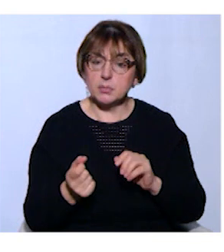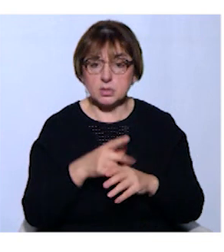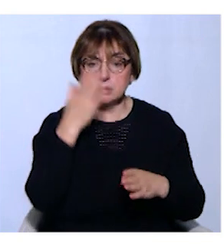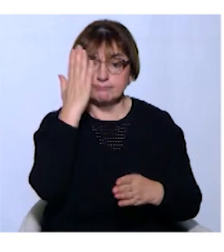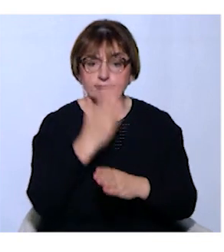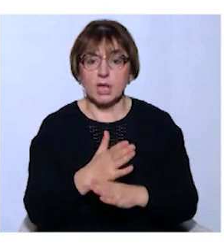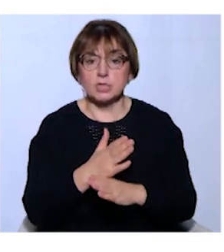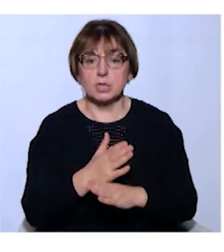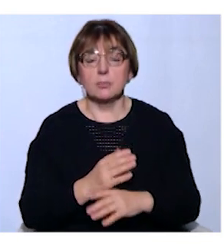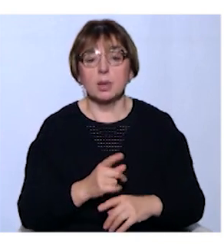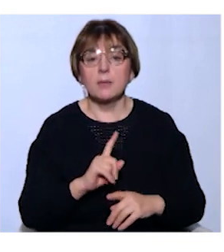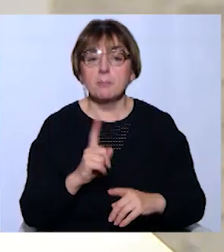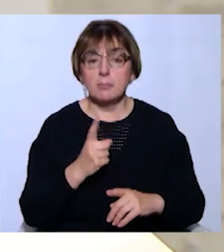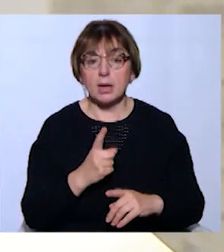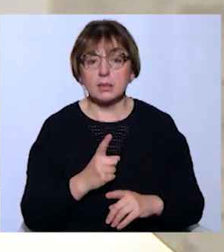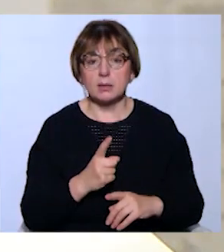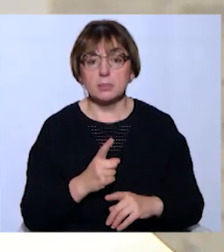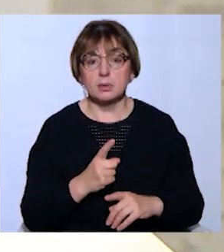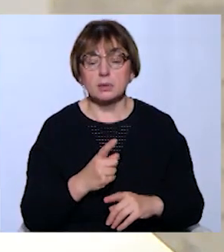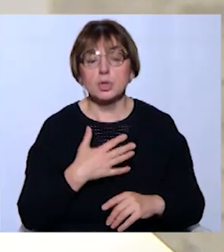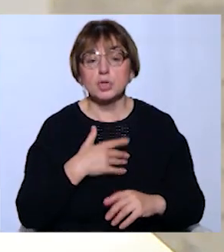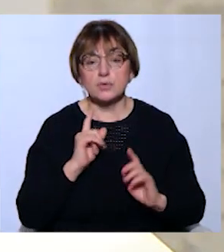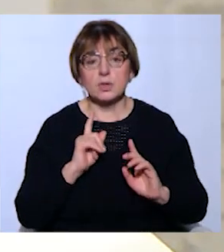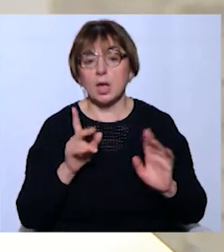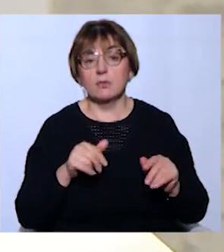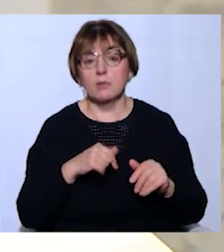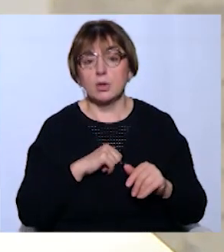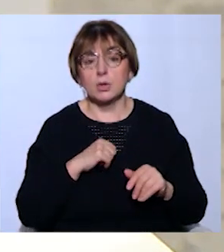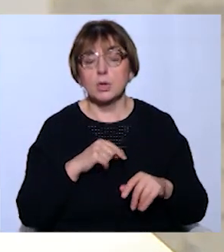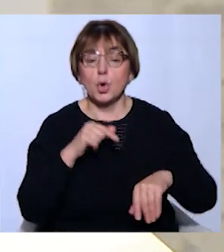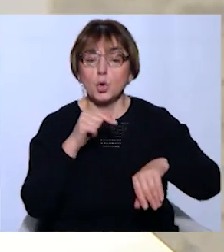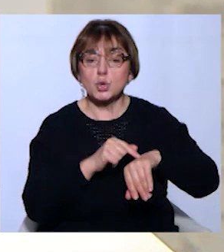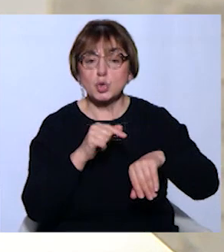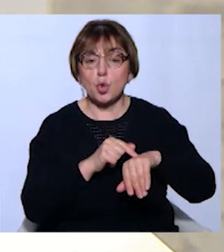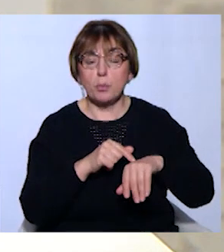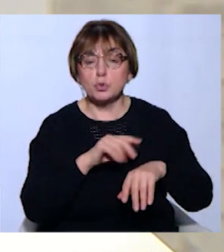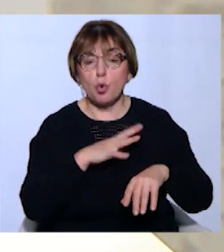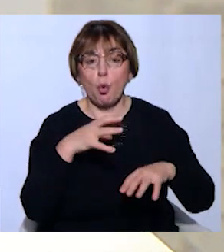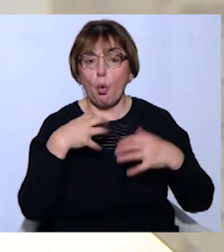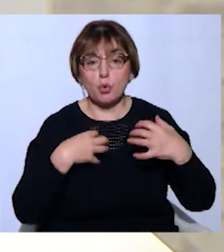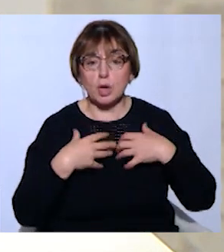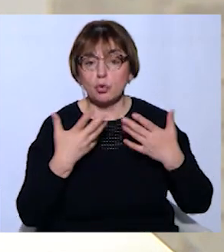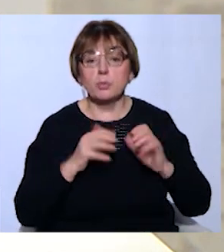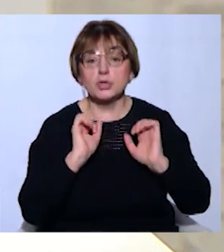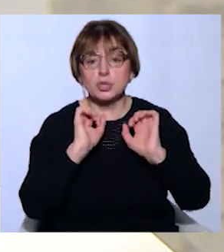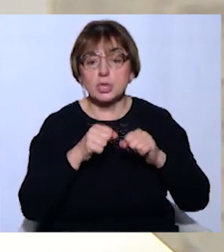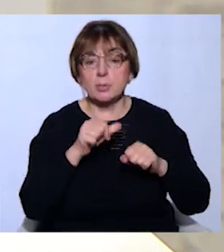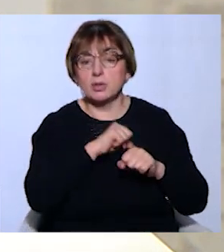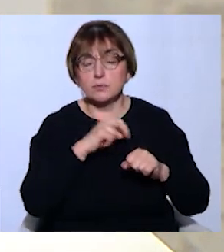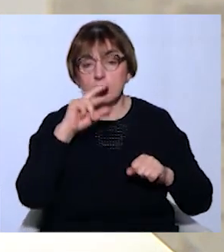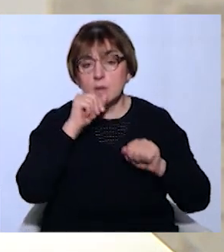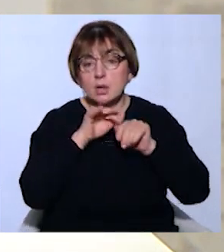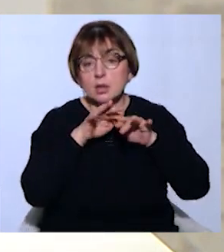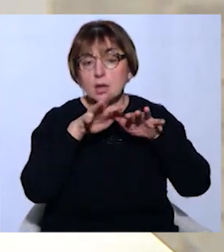აღმოფხვრა. მაგრამ ჩვენ არ გვაქვს ისეთი გრძნობის ორგანო, რომელიც შეძლებდა